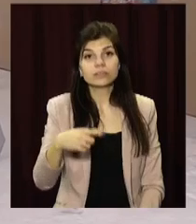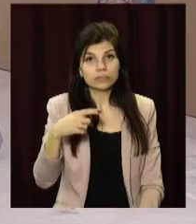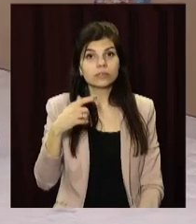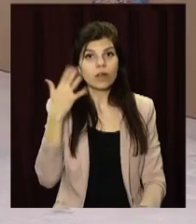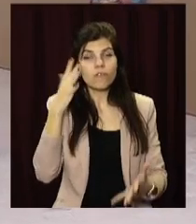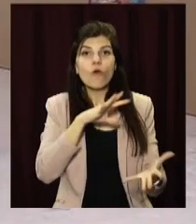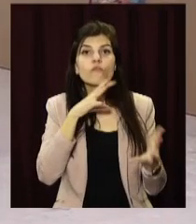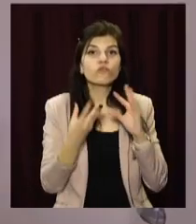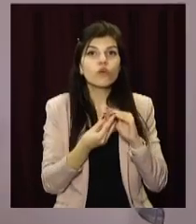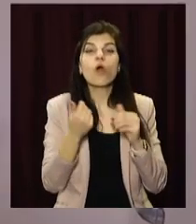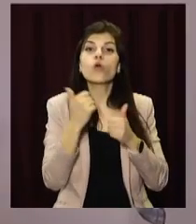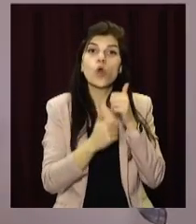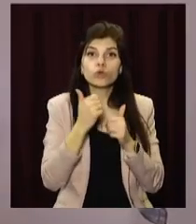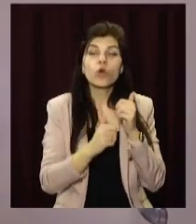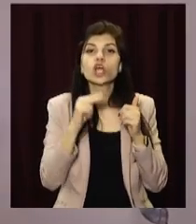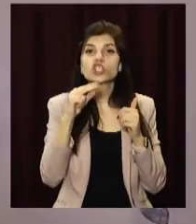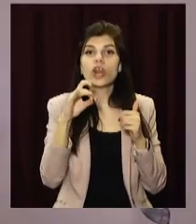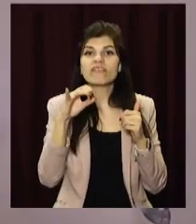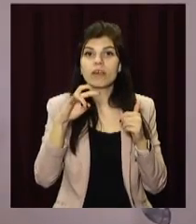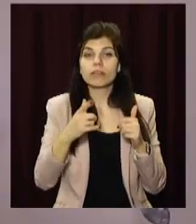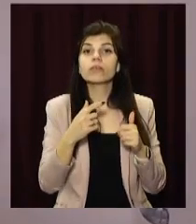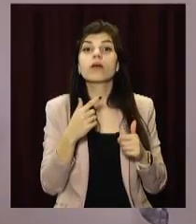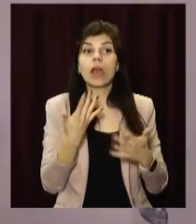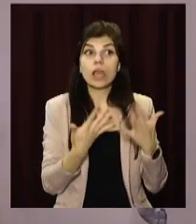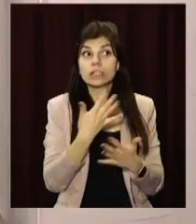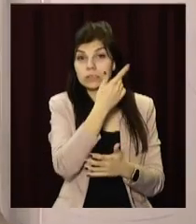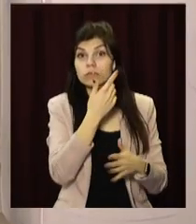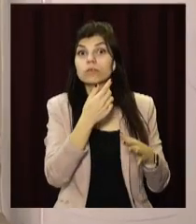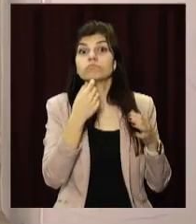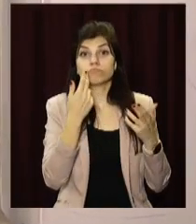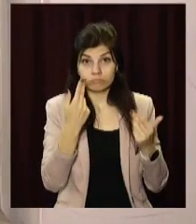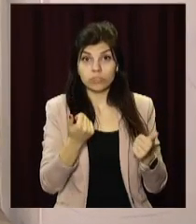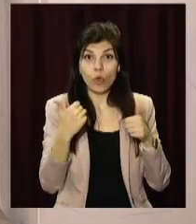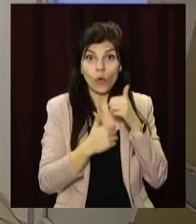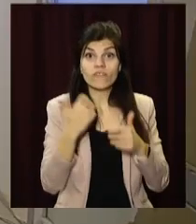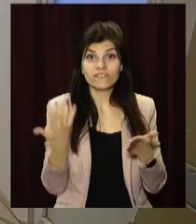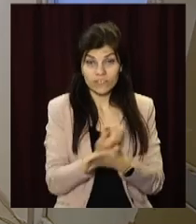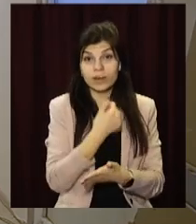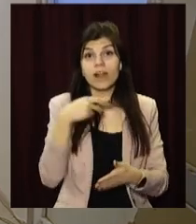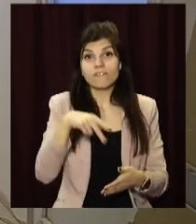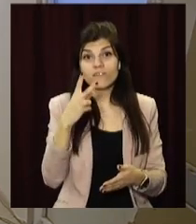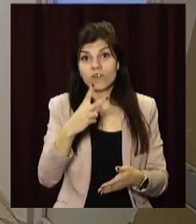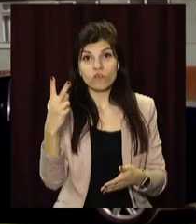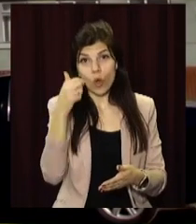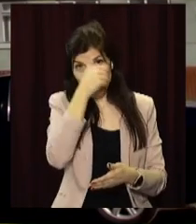за проєктами. Конкурсний відбір пройде в червні. У випадку схвальної оцінки задумку втілять у